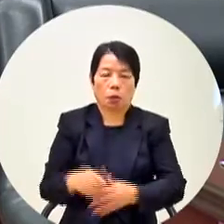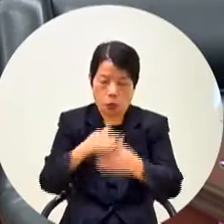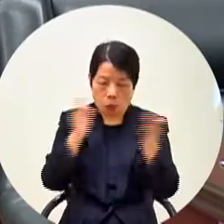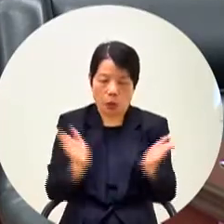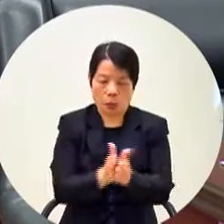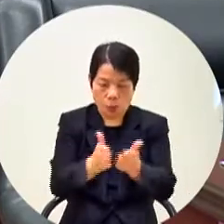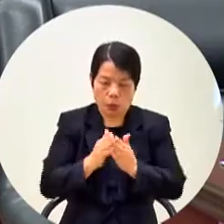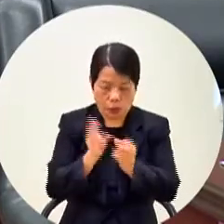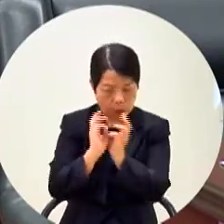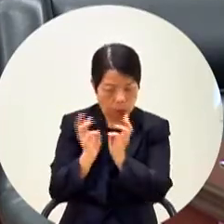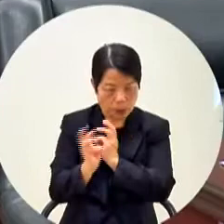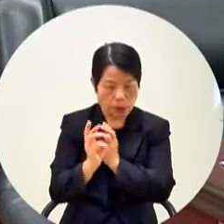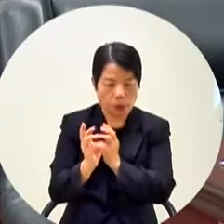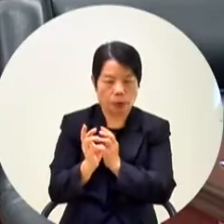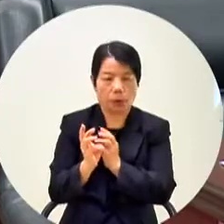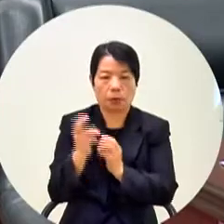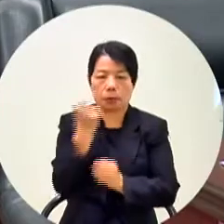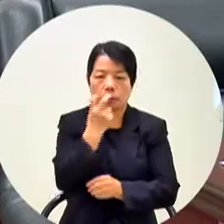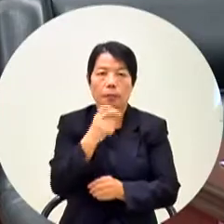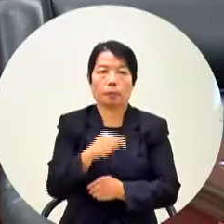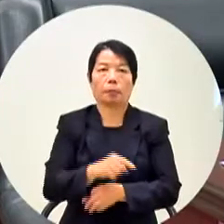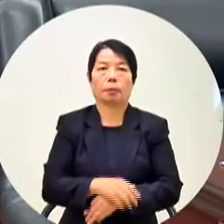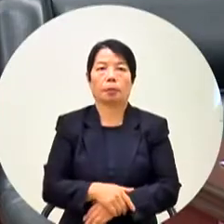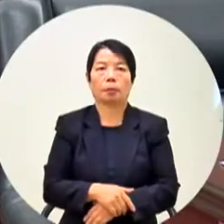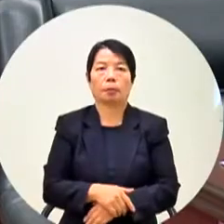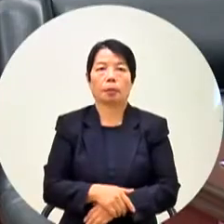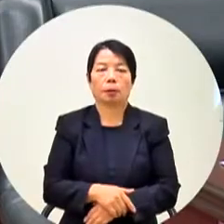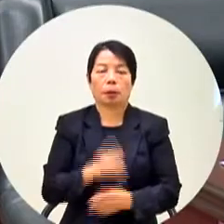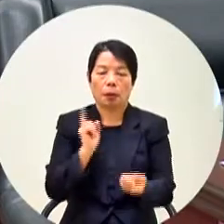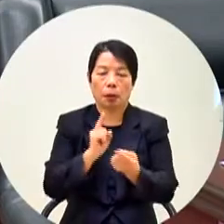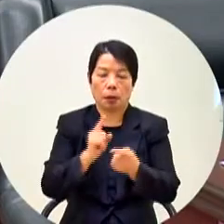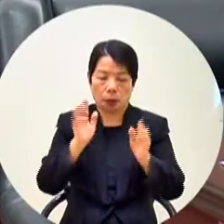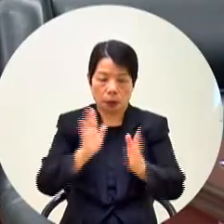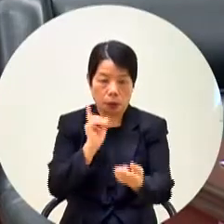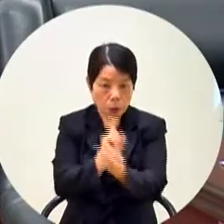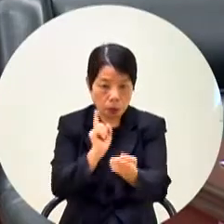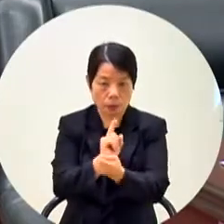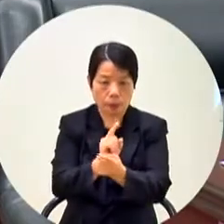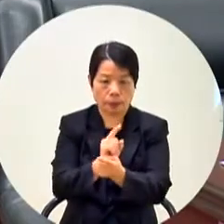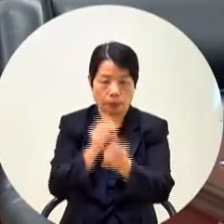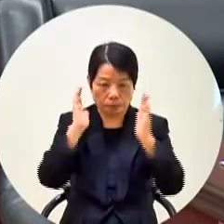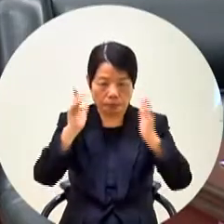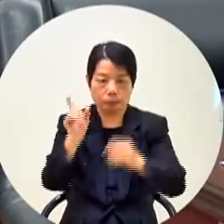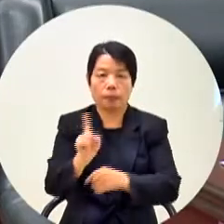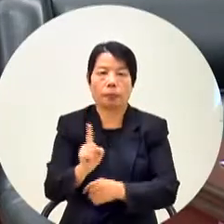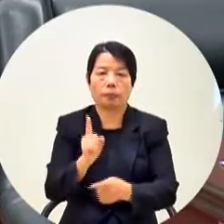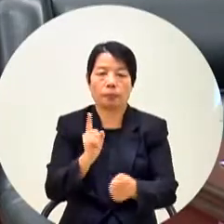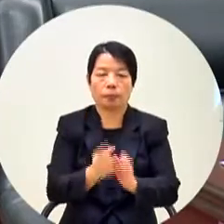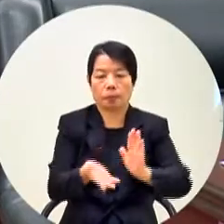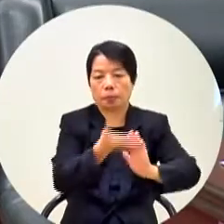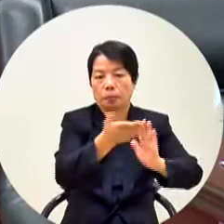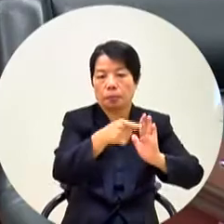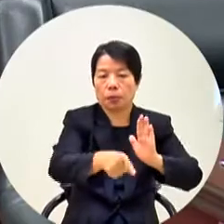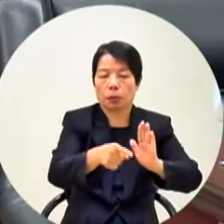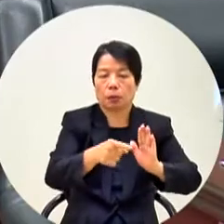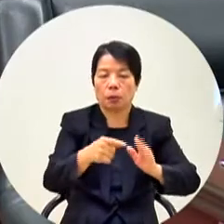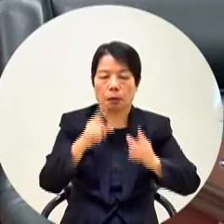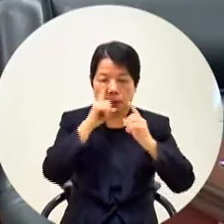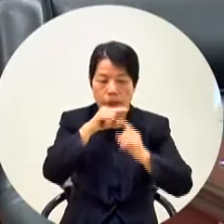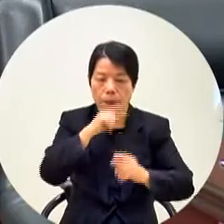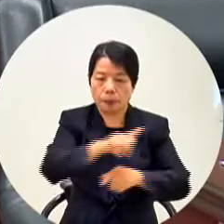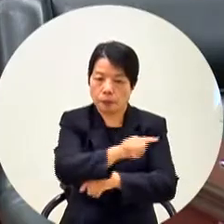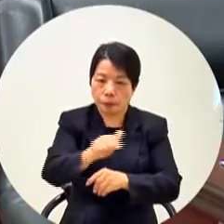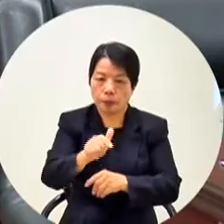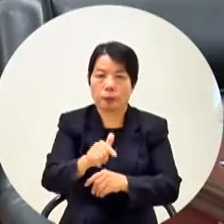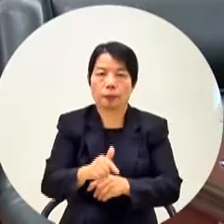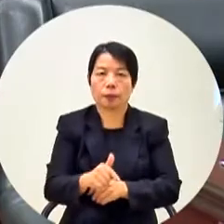的考量。再来就是讲，正面里面的问题，阮北高雄的粪扫